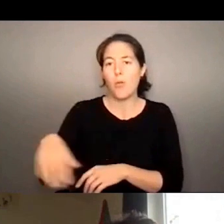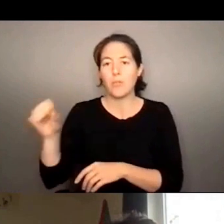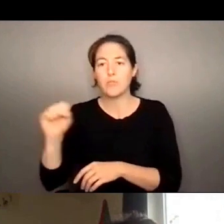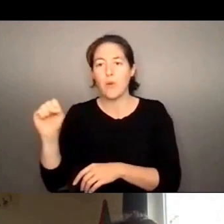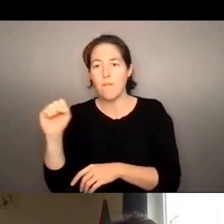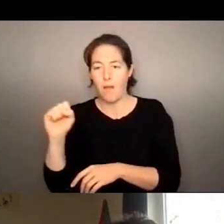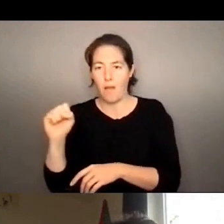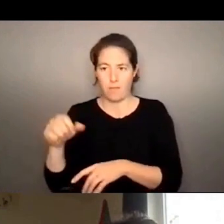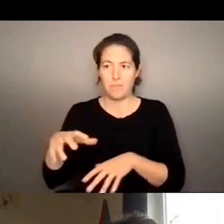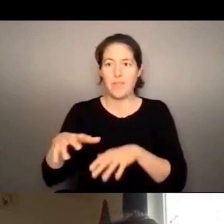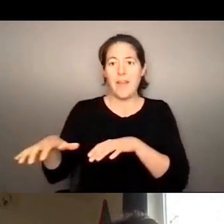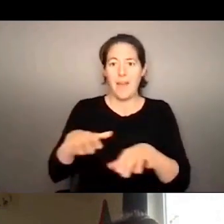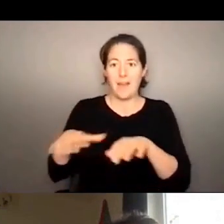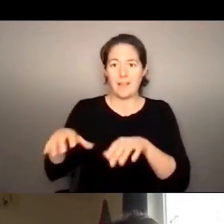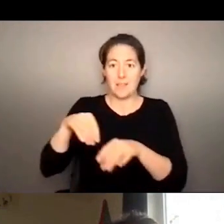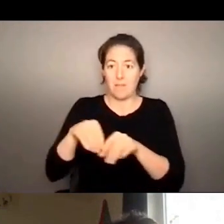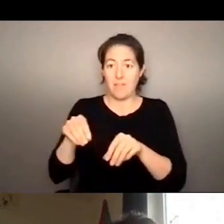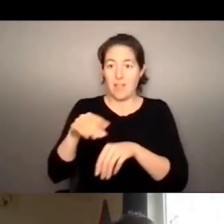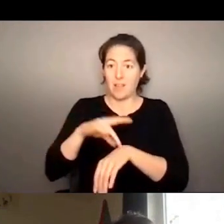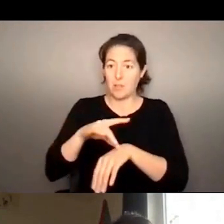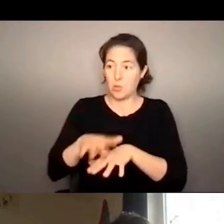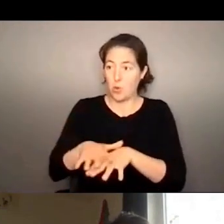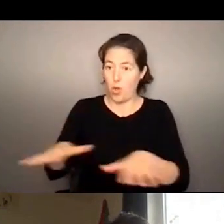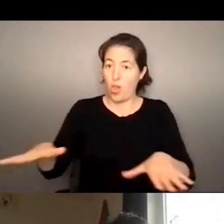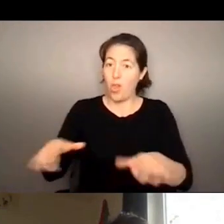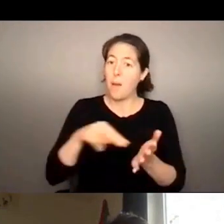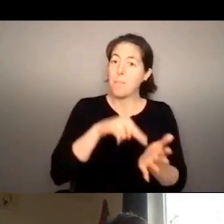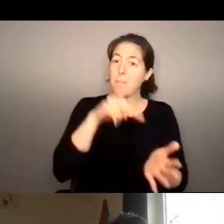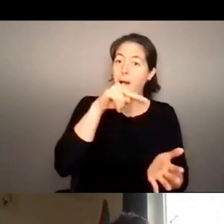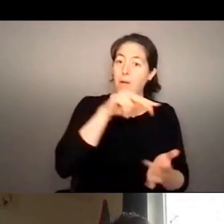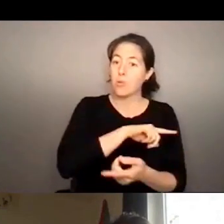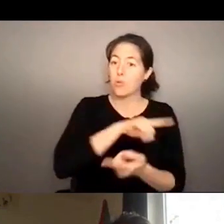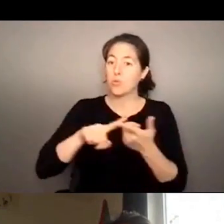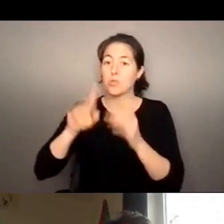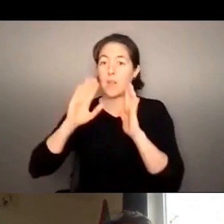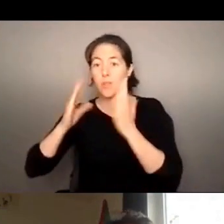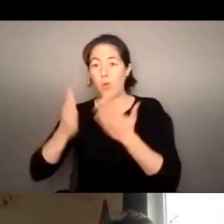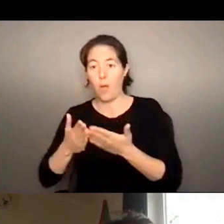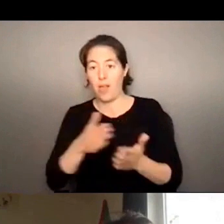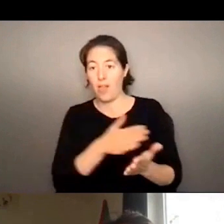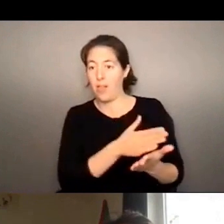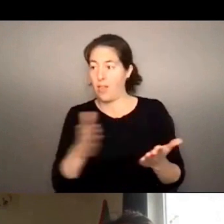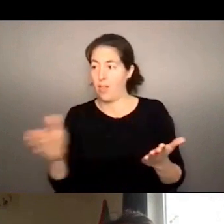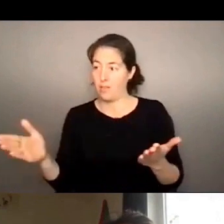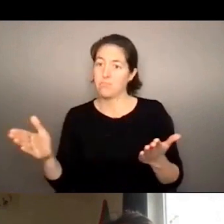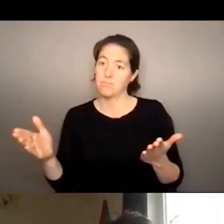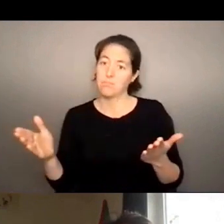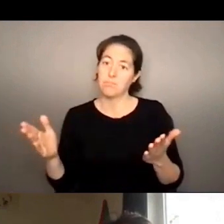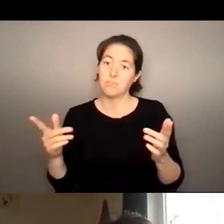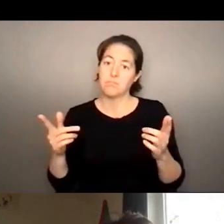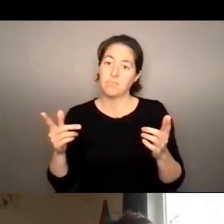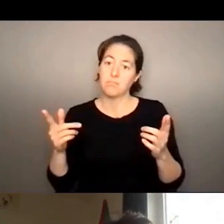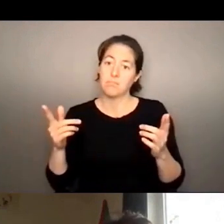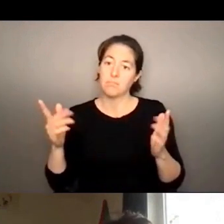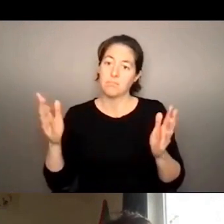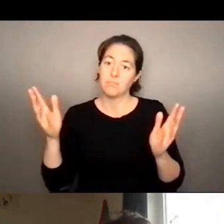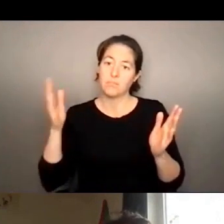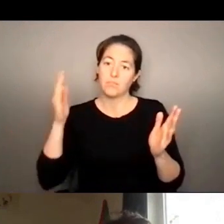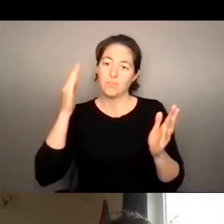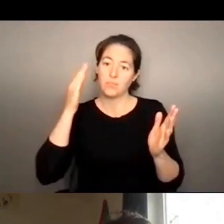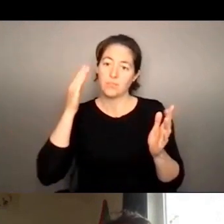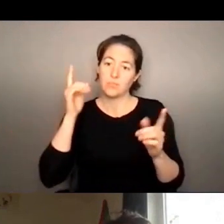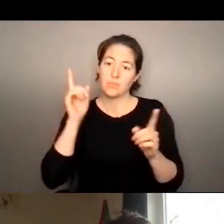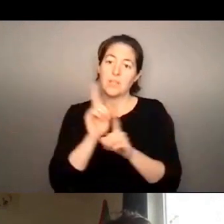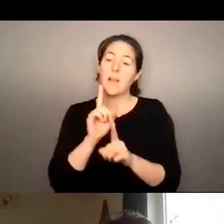le sol à partir de Pâques jusqu'à Noël, hein, qui sont comme deux fêtes là, qui empruntent beaucoup d'iconographie aux